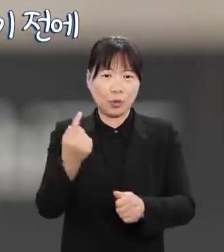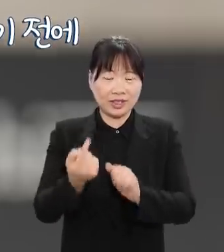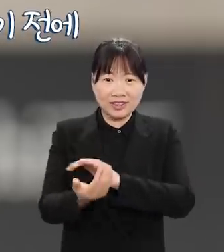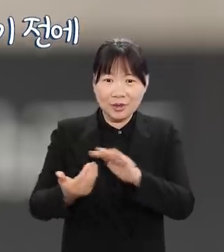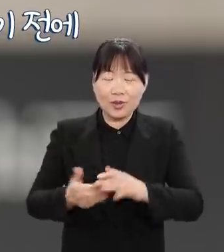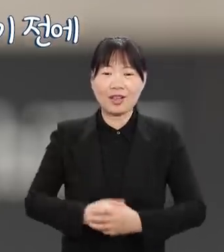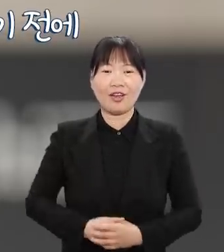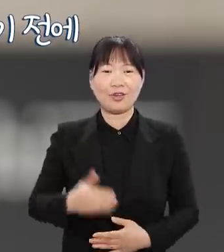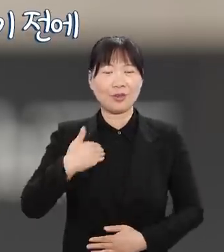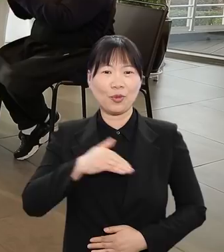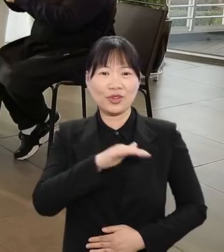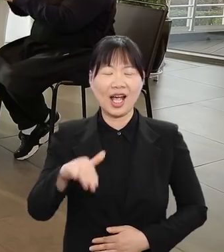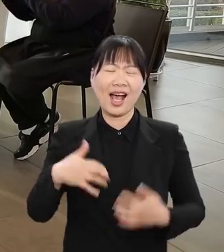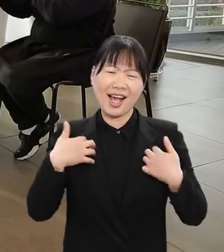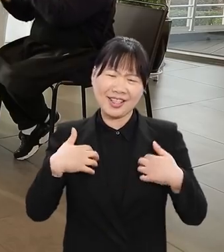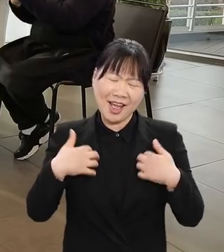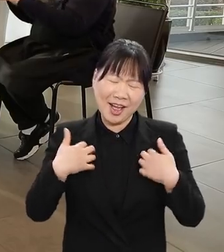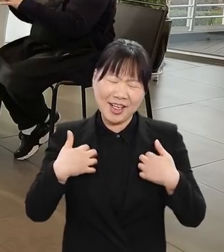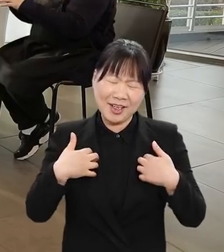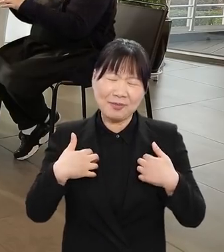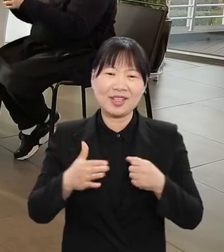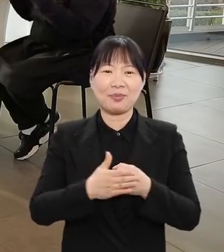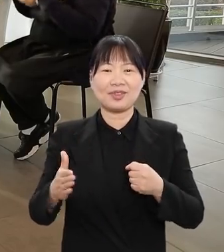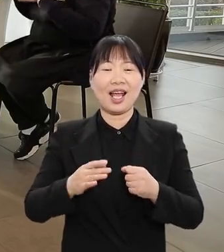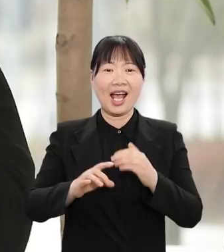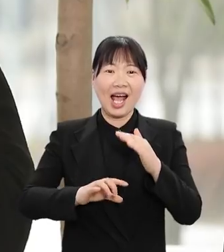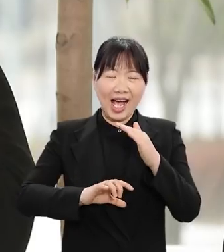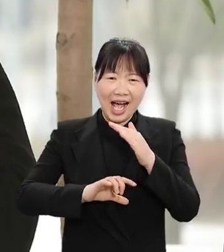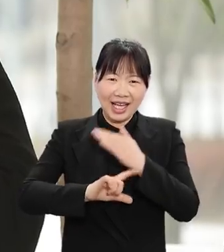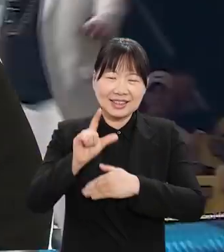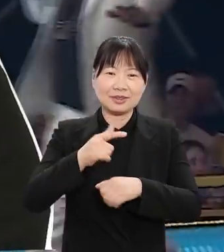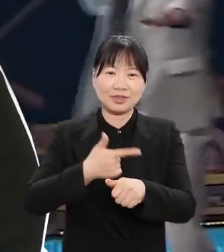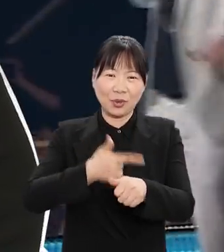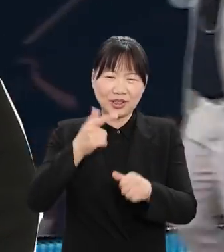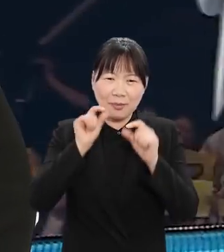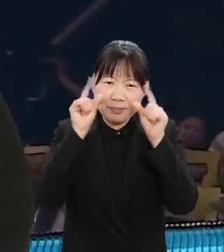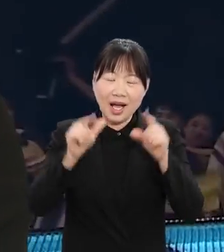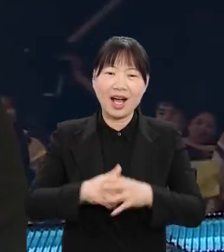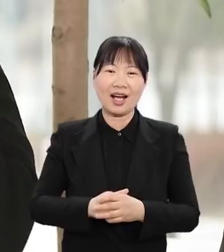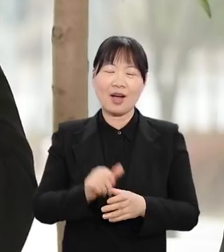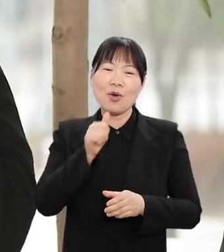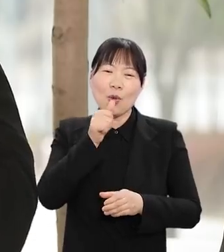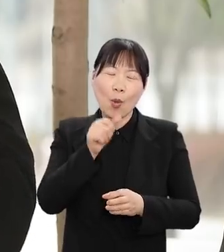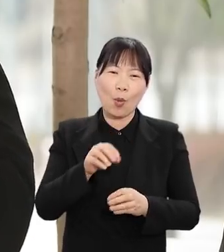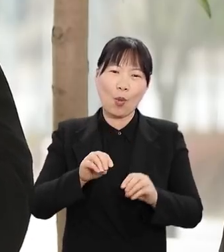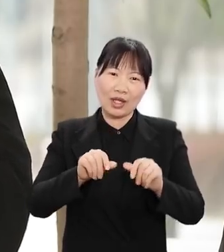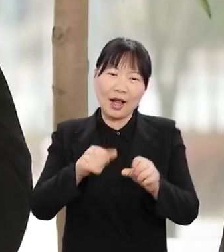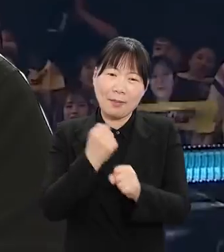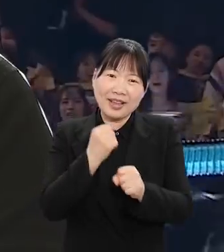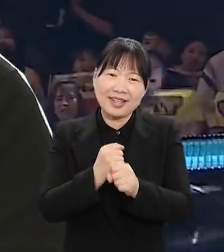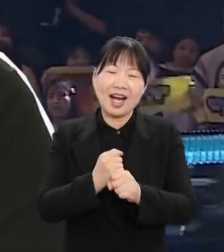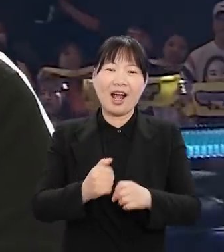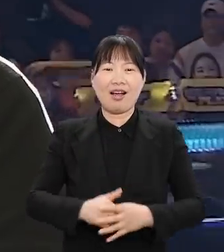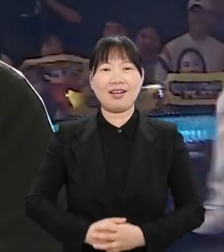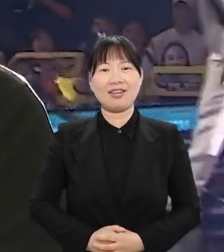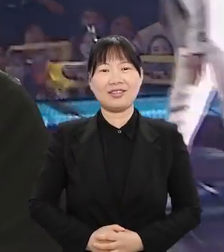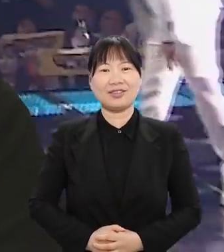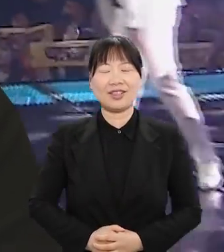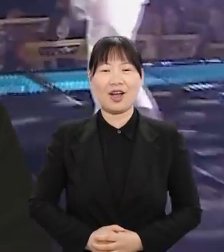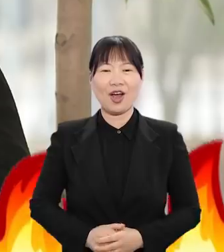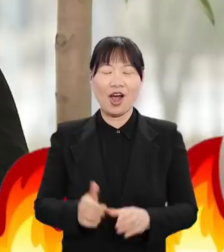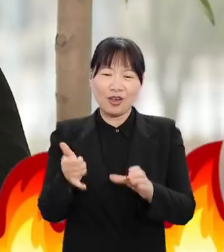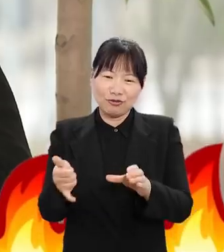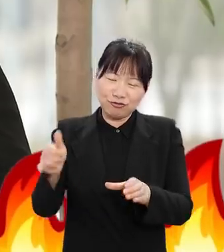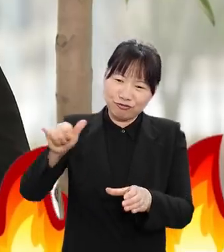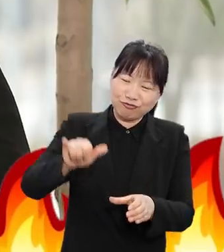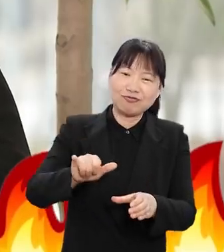아니, 선생님 오시기 전에 저희가 게임한다고 아침에 일어나서 아침 6시에 일어나 콩가라 개밥줘,